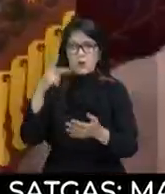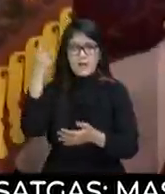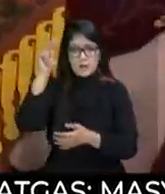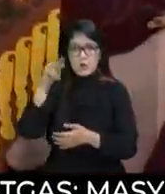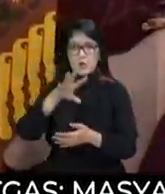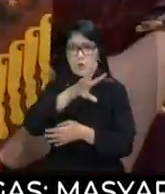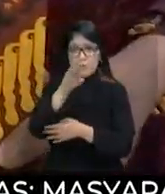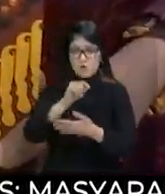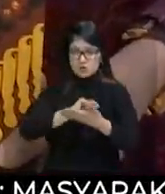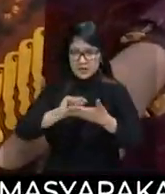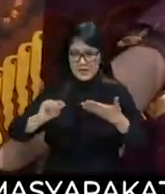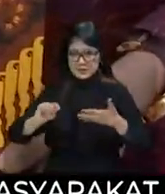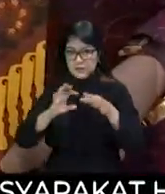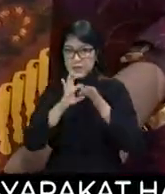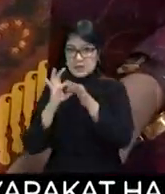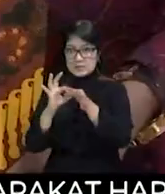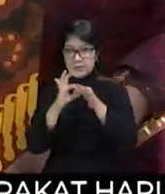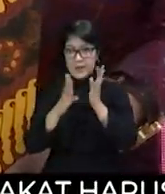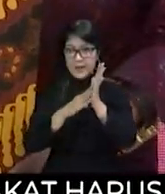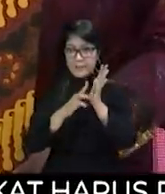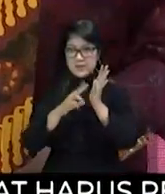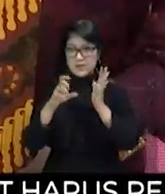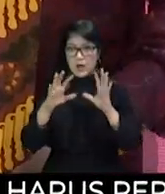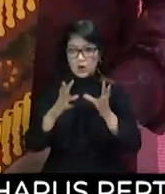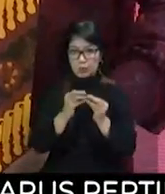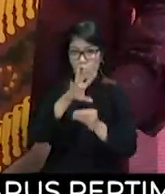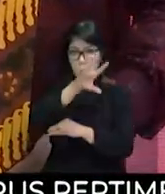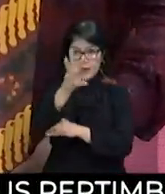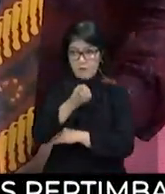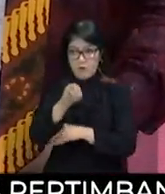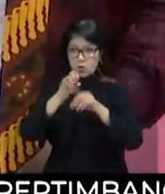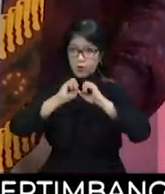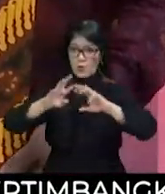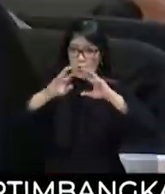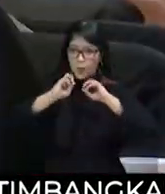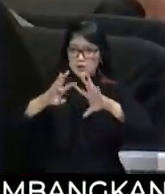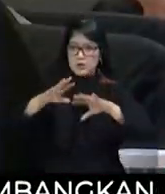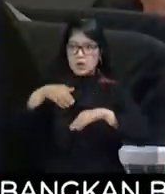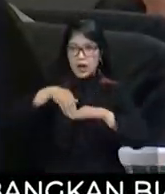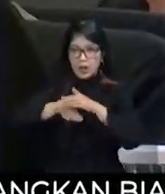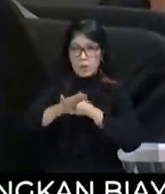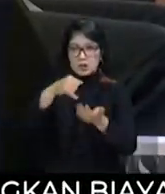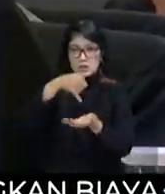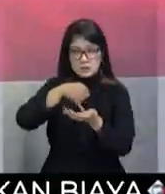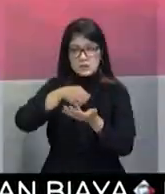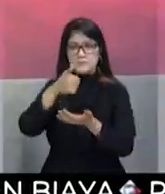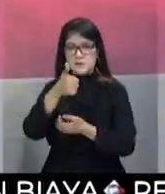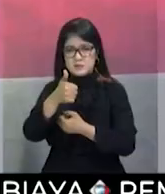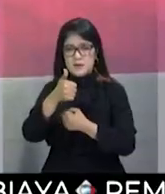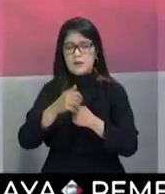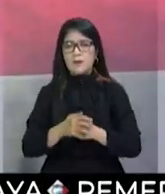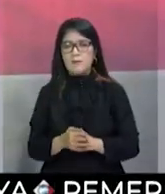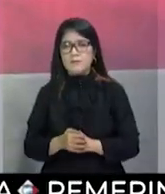Melalui kerjasama ini, MNC Group dan Telkom Group dapat mempromosikan platform masing-masing melalui konten-konten terbaiknya dan tidak